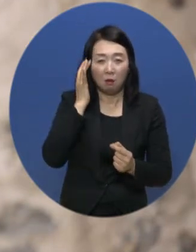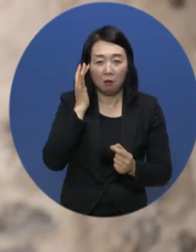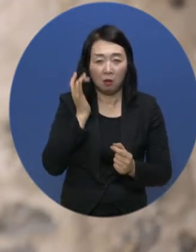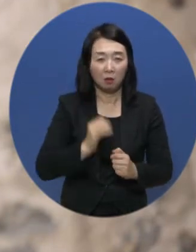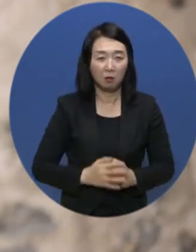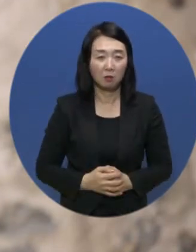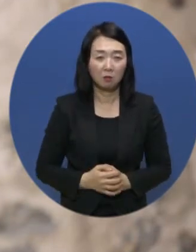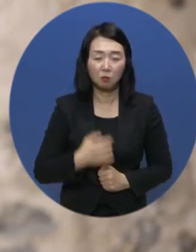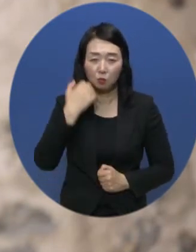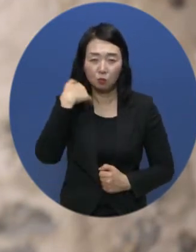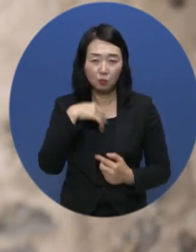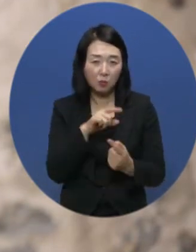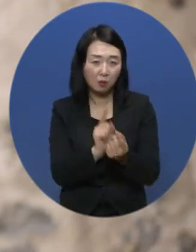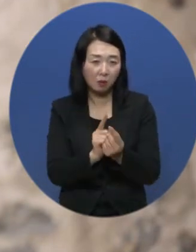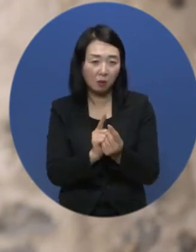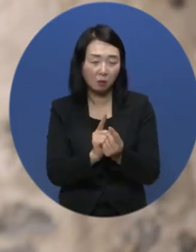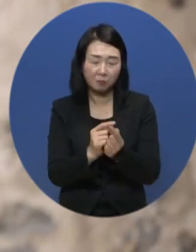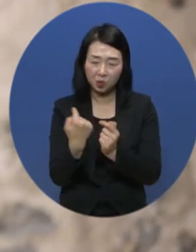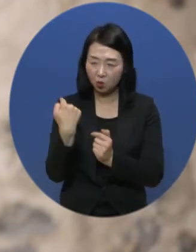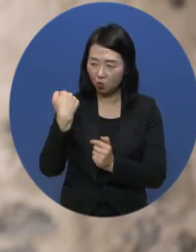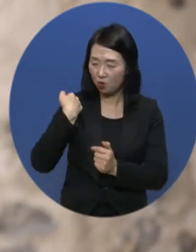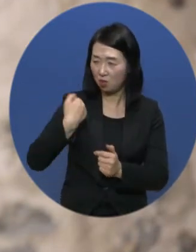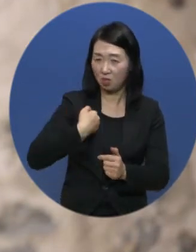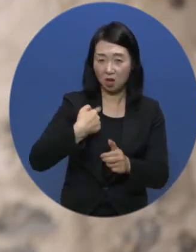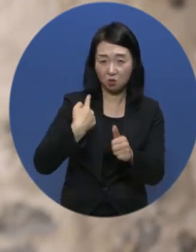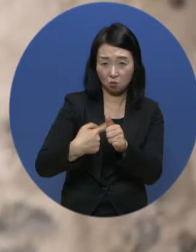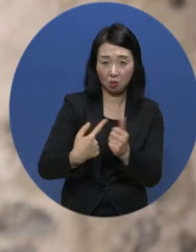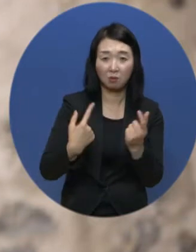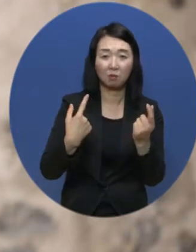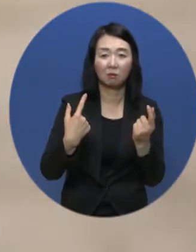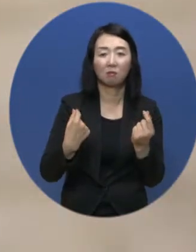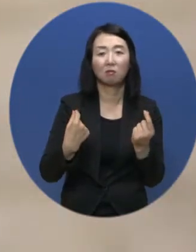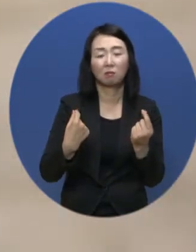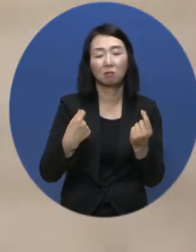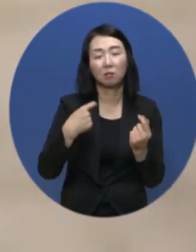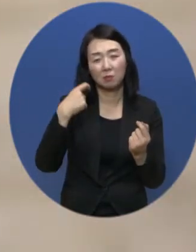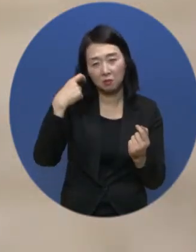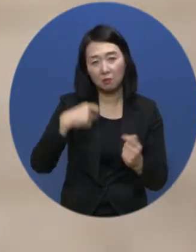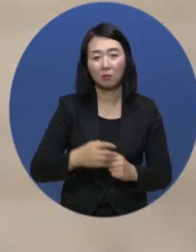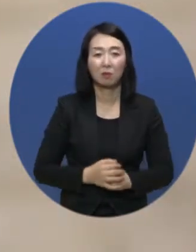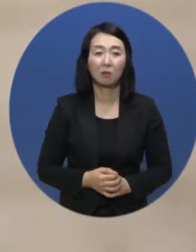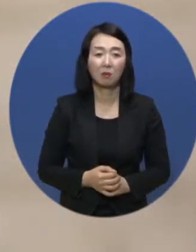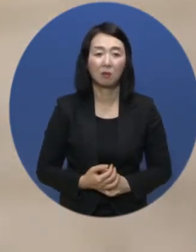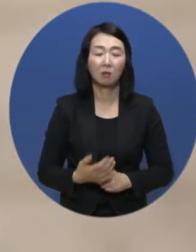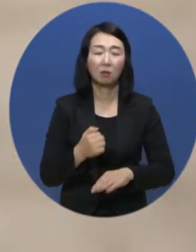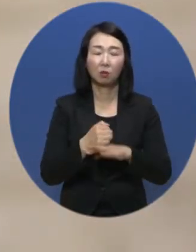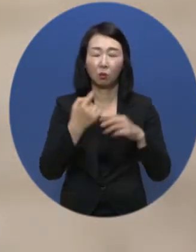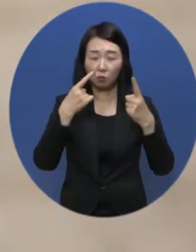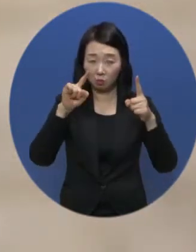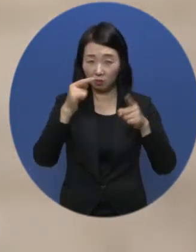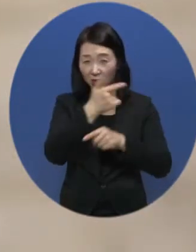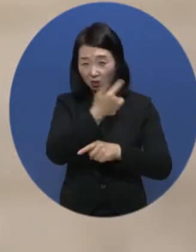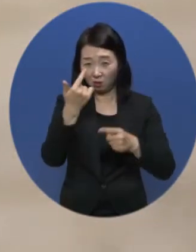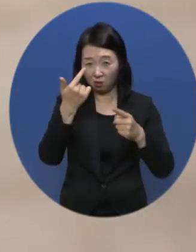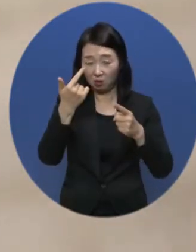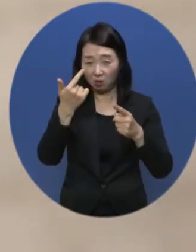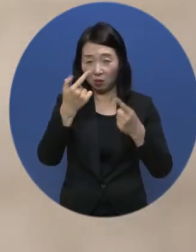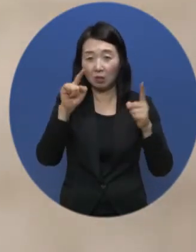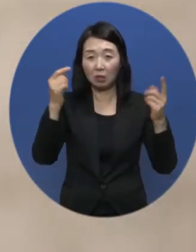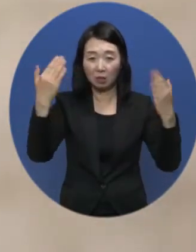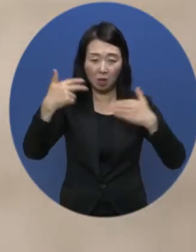누군가를 만나도 뒤에서 내 욕을 하는 것만 같았습니다. 결국 대학병원을 찾아갔습니다.